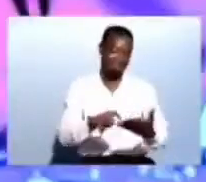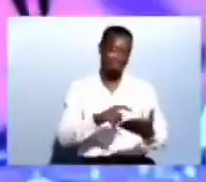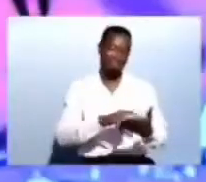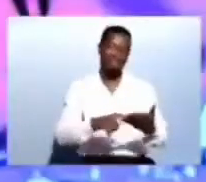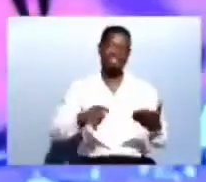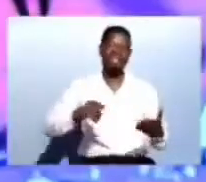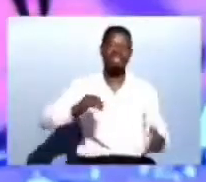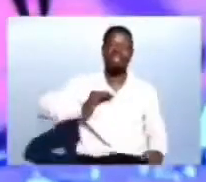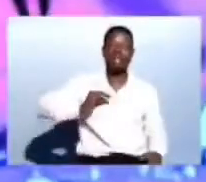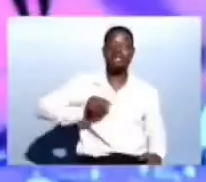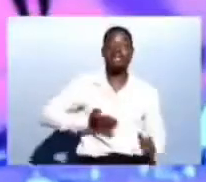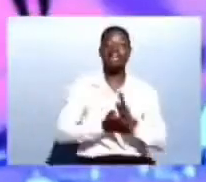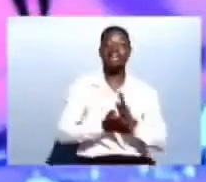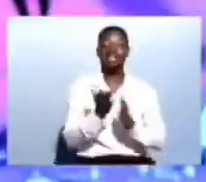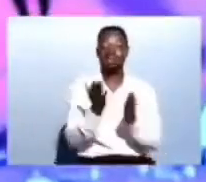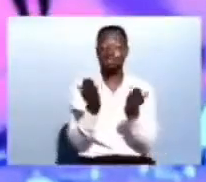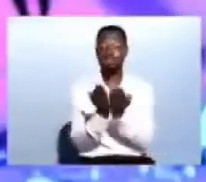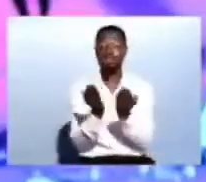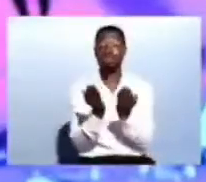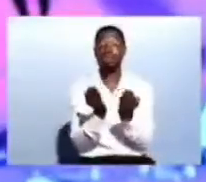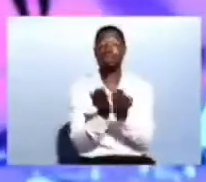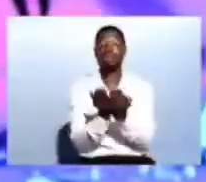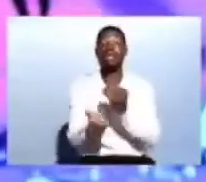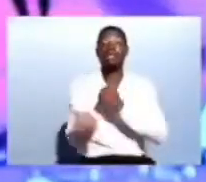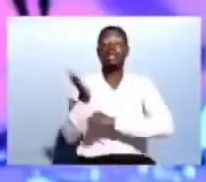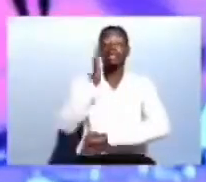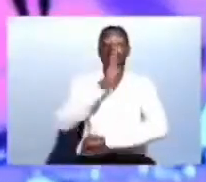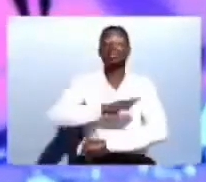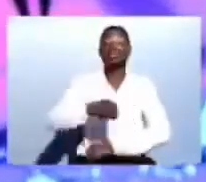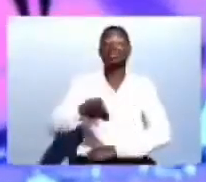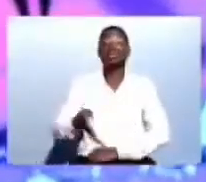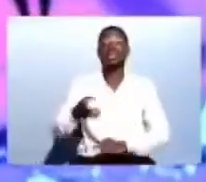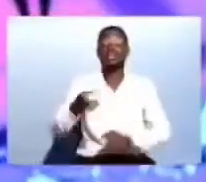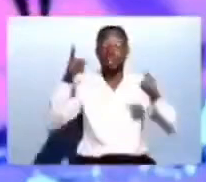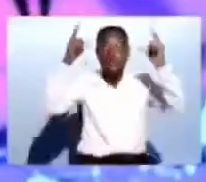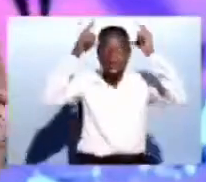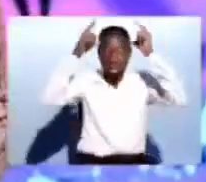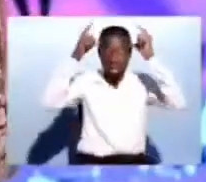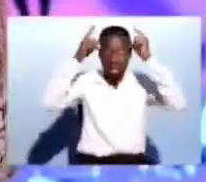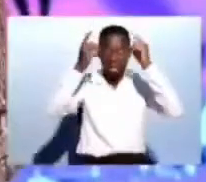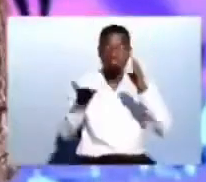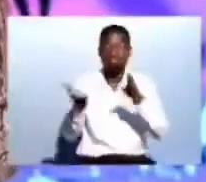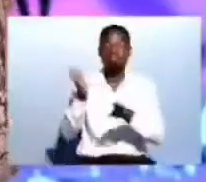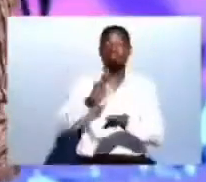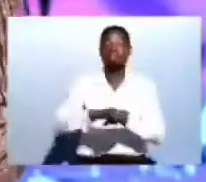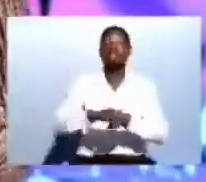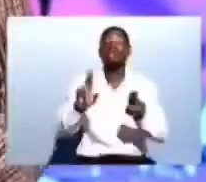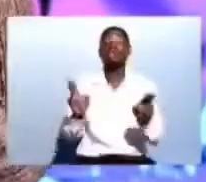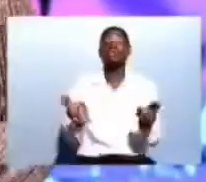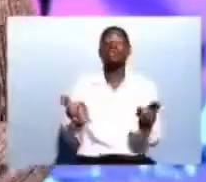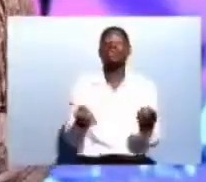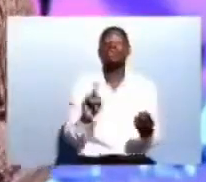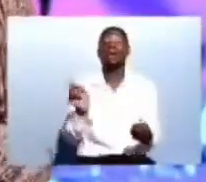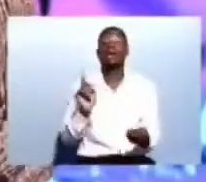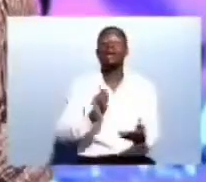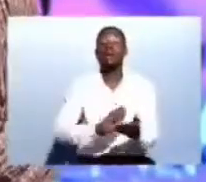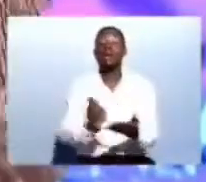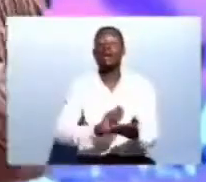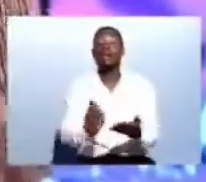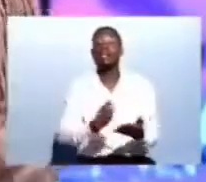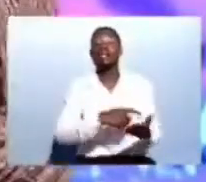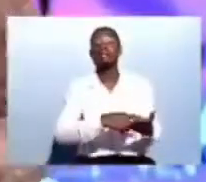anaanza kulisoma. Wanawake wenzangu, siku hizi shetani anazidi kubuni mbinu mpya. Hawaandiki